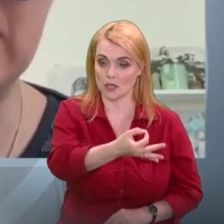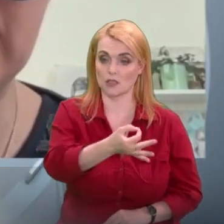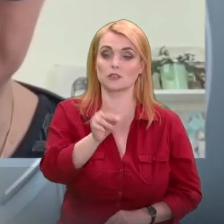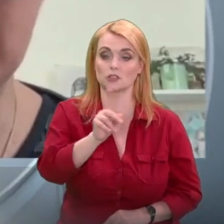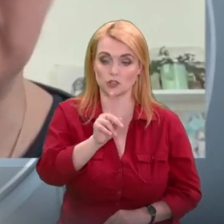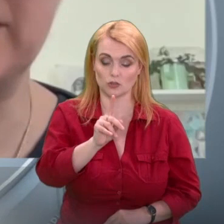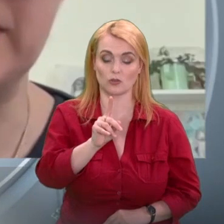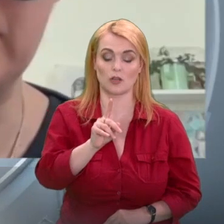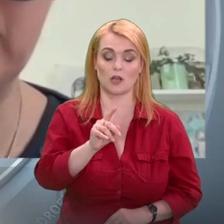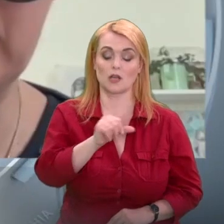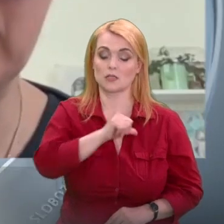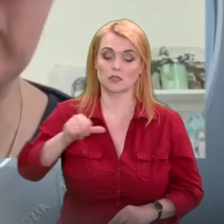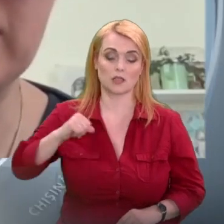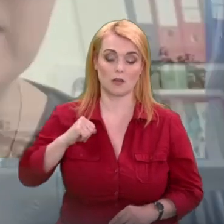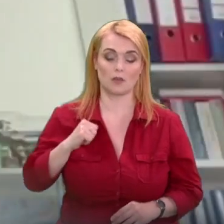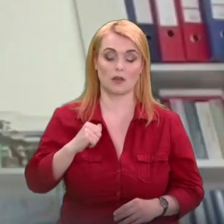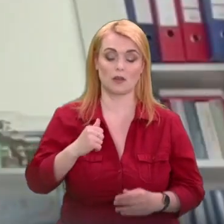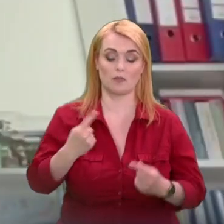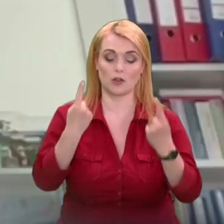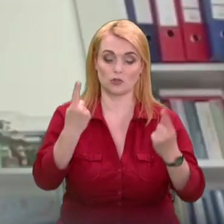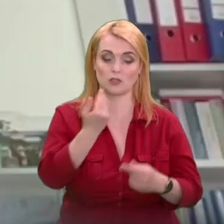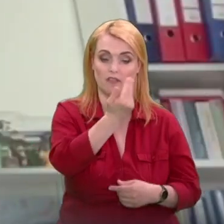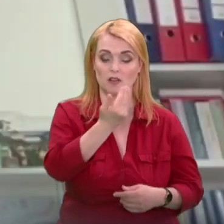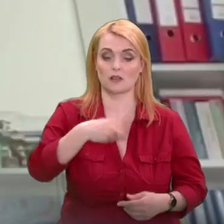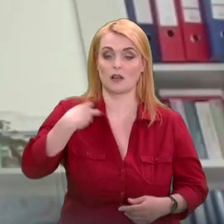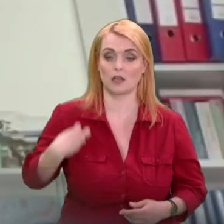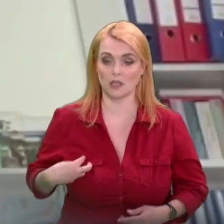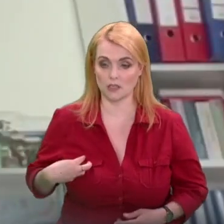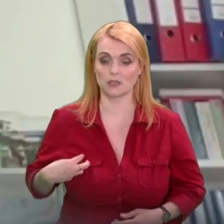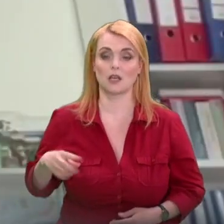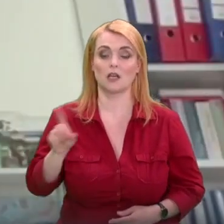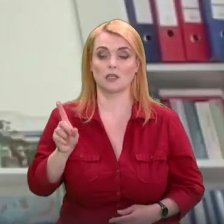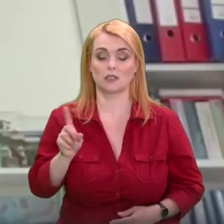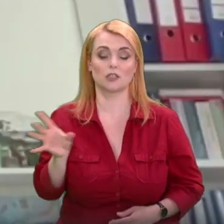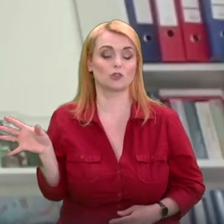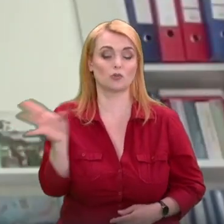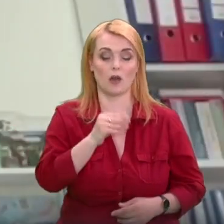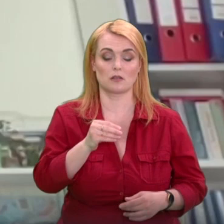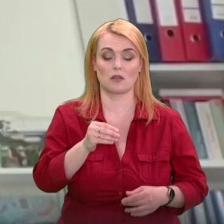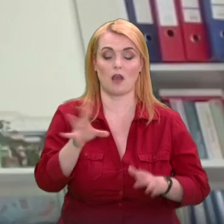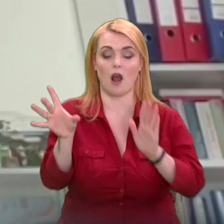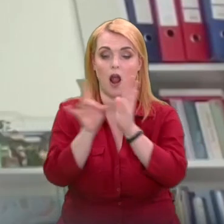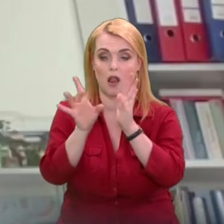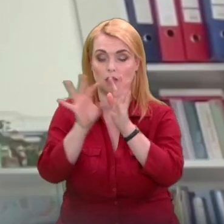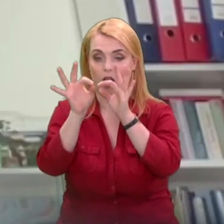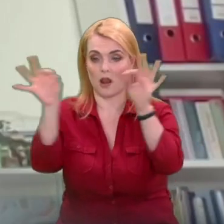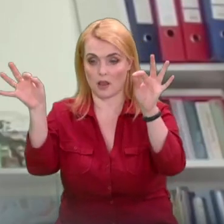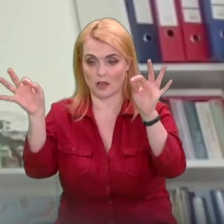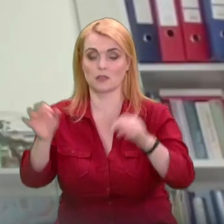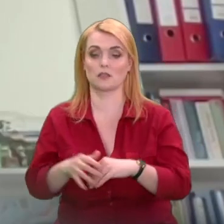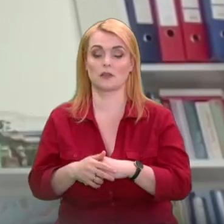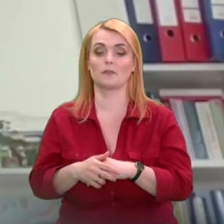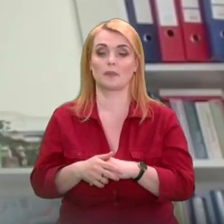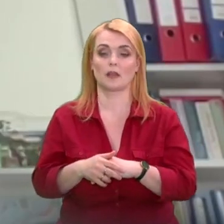securitatea energetică a Republicii Moldova este faptul că toate liniile de curent